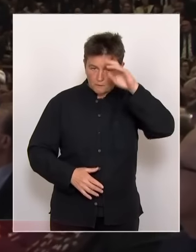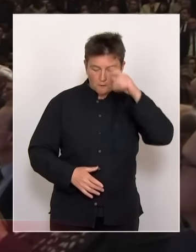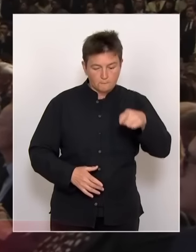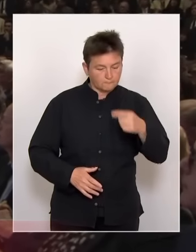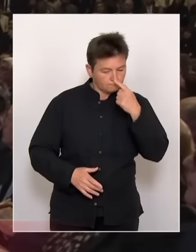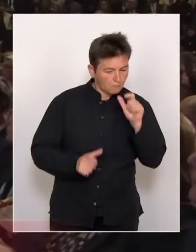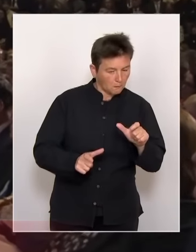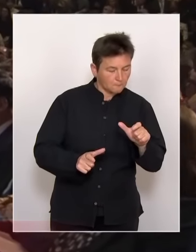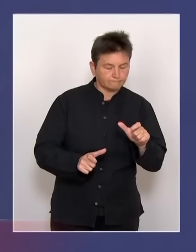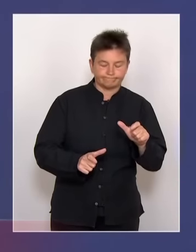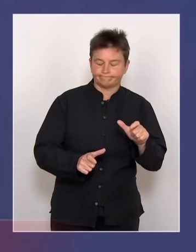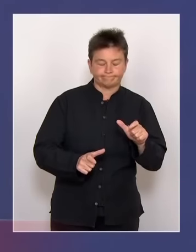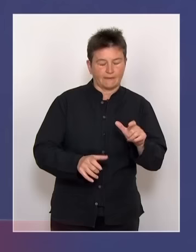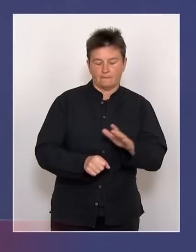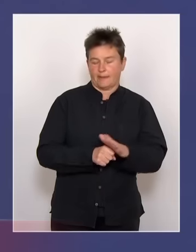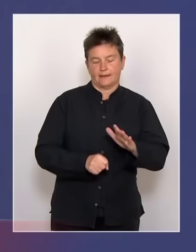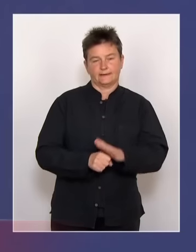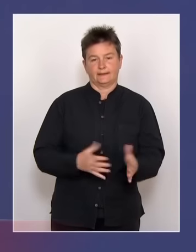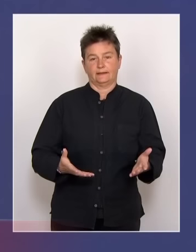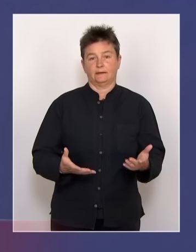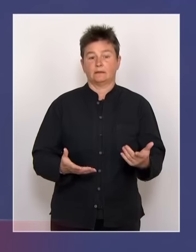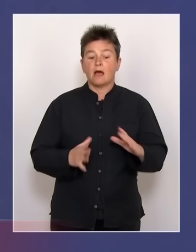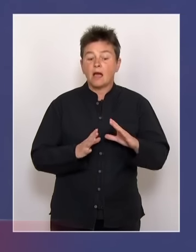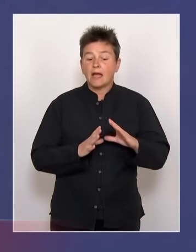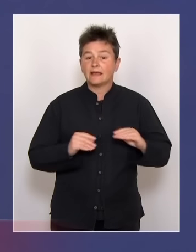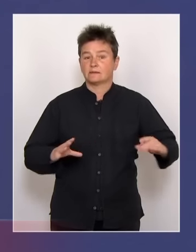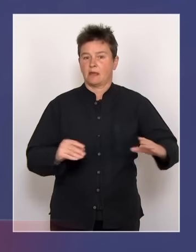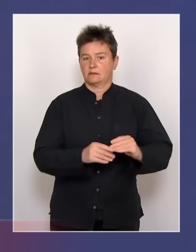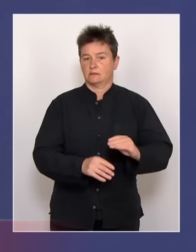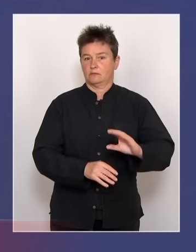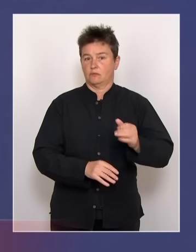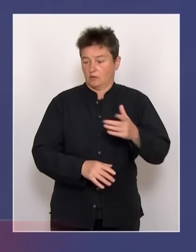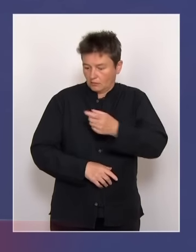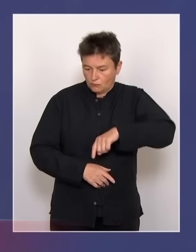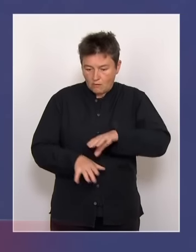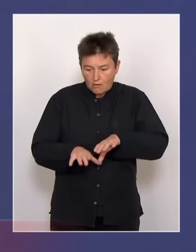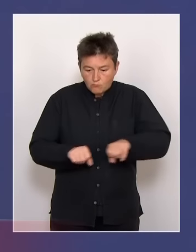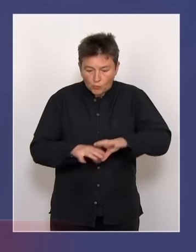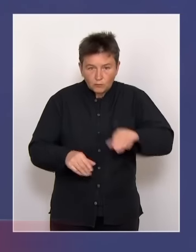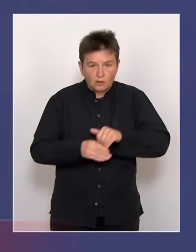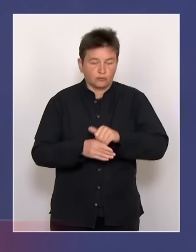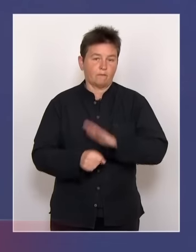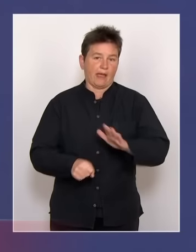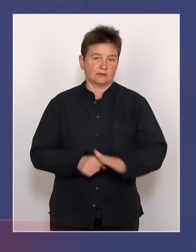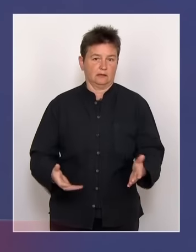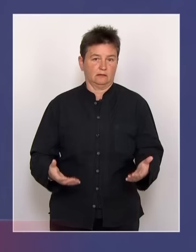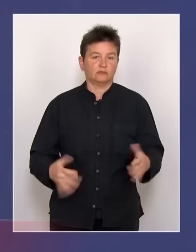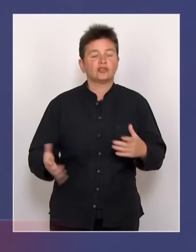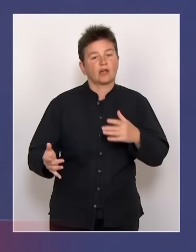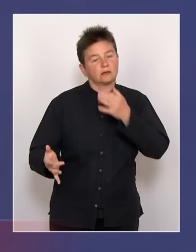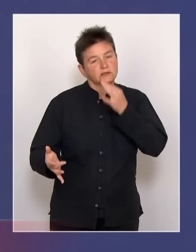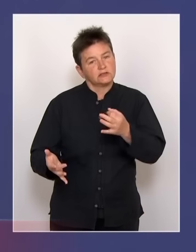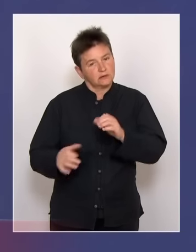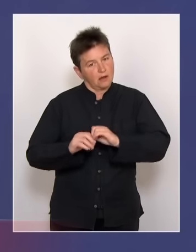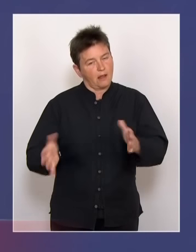avons pas le contrôle et dans cet espace-là d'abord nous ne produisons pas assez de contenu c'est une partie de l'ambition que j'évoque là et que je